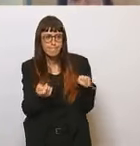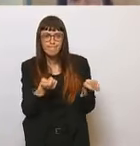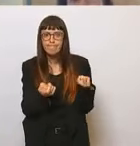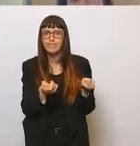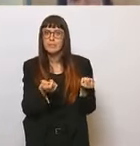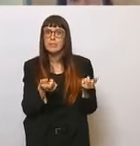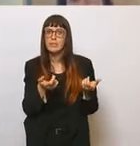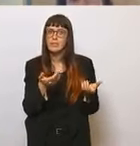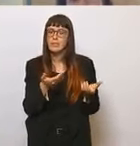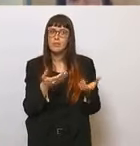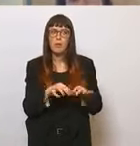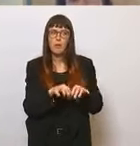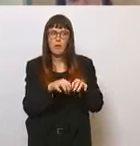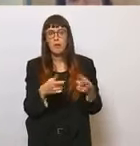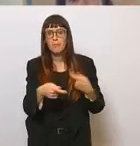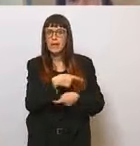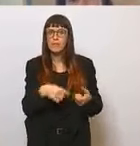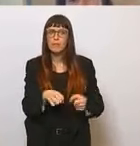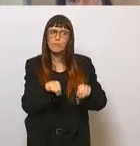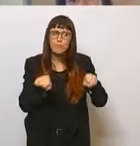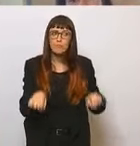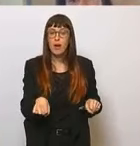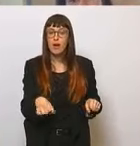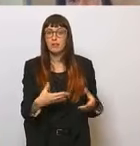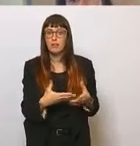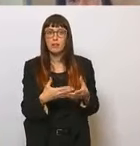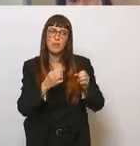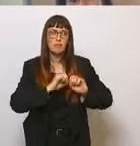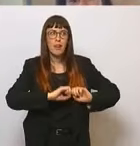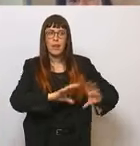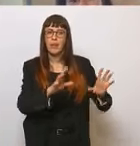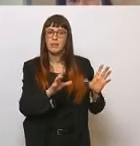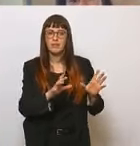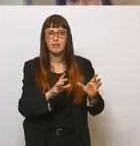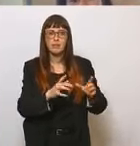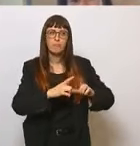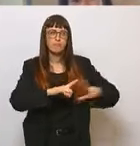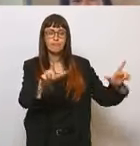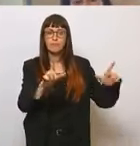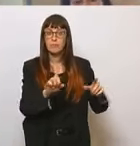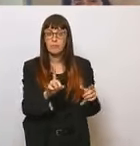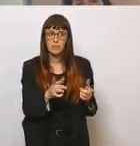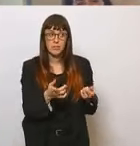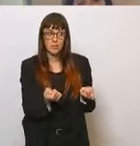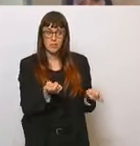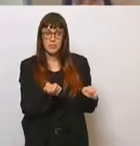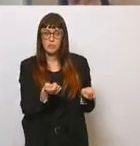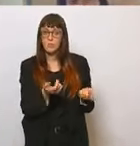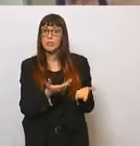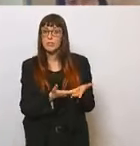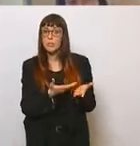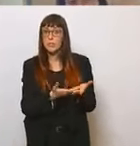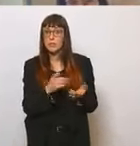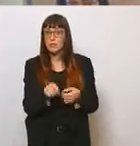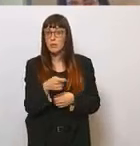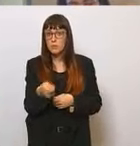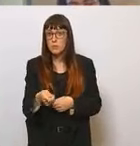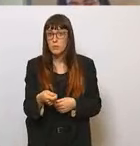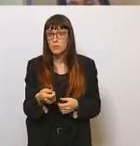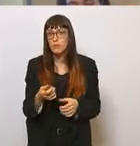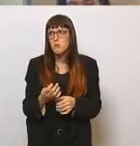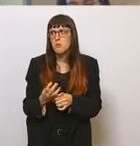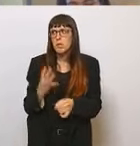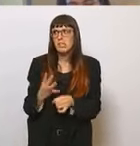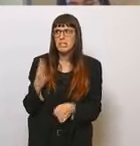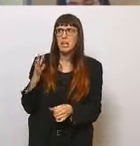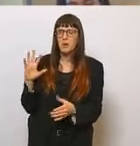pouvoir de marché dont nous parlons aujourd'hui ne soit pas laissé sans aucune limite, eh bien, c'est une question qui a évolué au